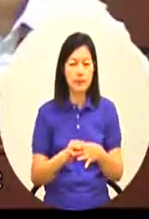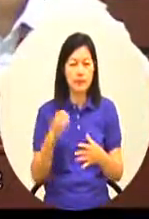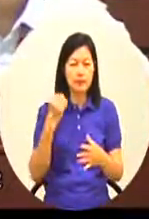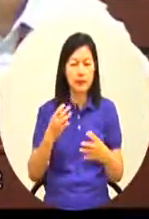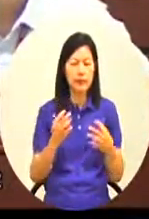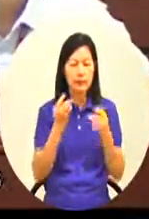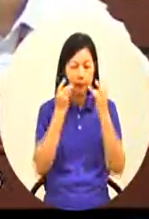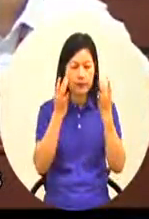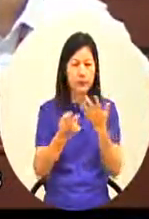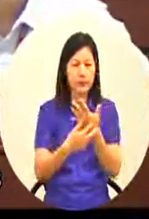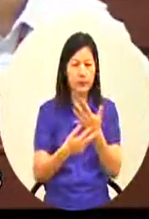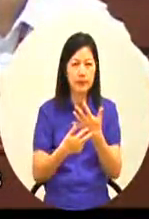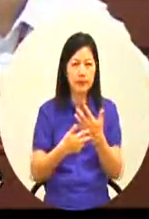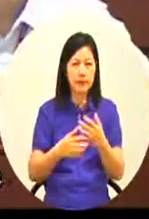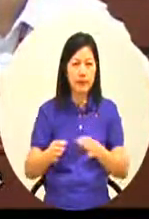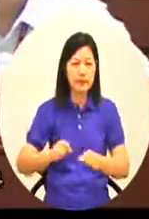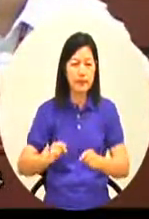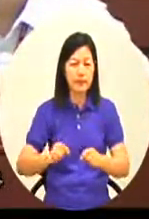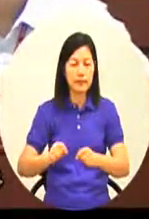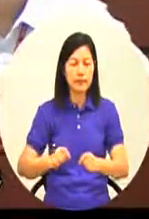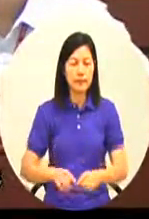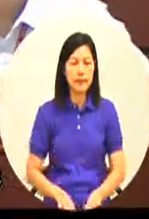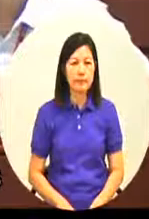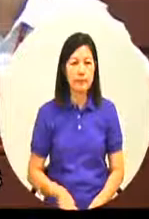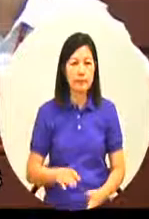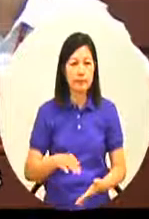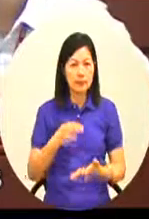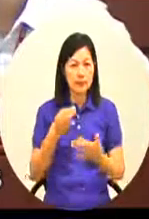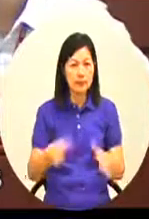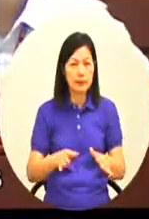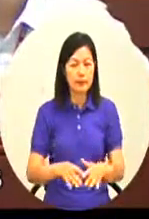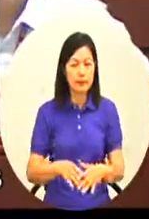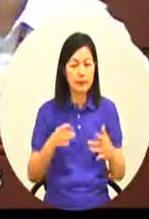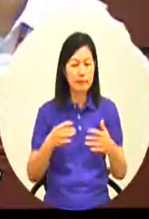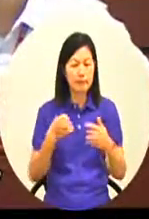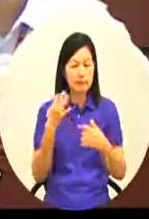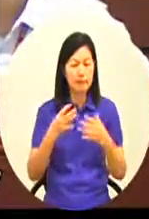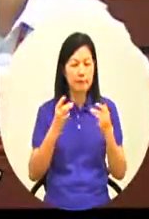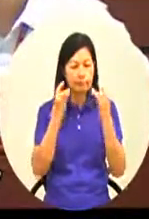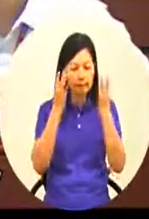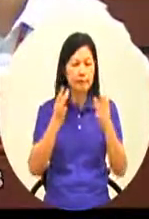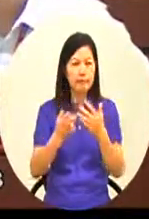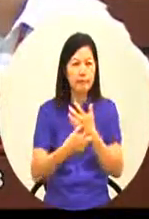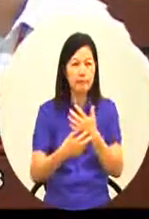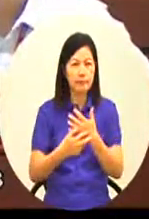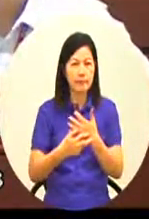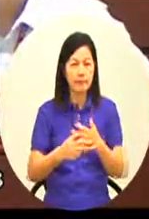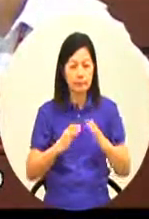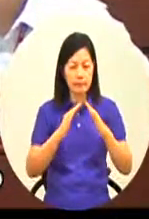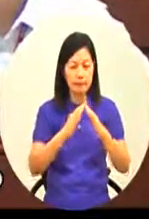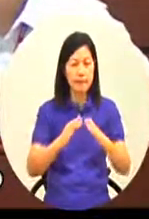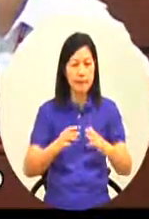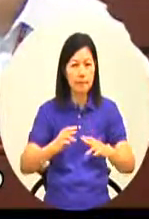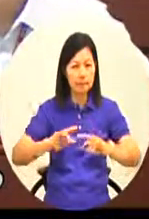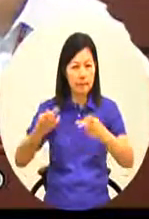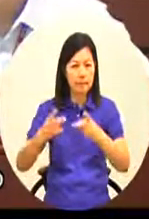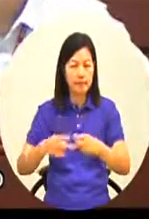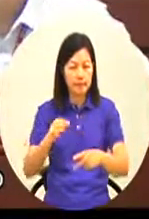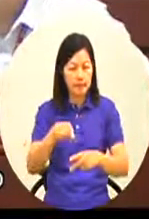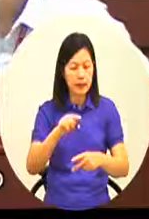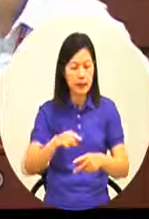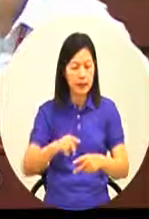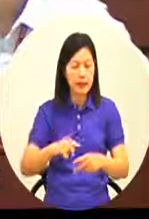想。议员一开始有提到所谓的新草药的都更啦，那我们都知道，事实上都市更新这个是一个手段了。那